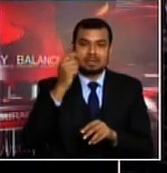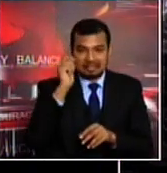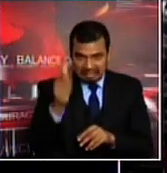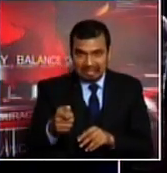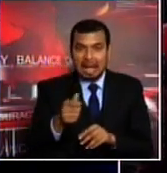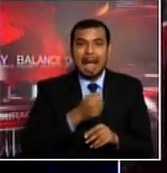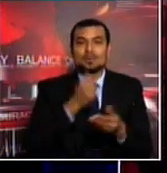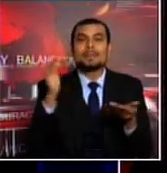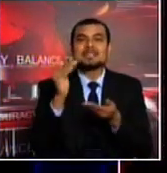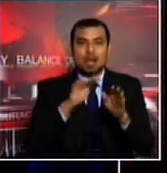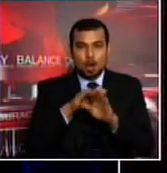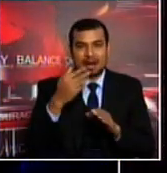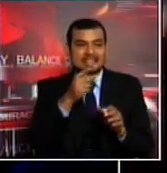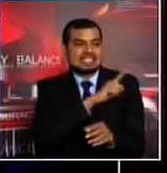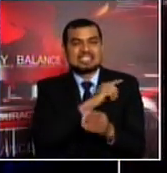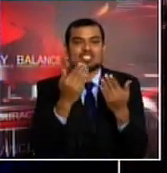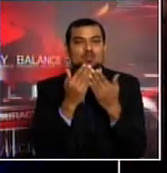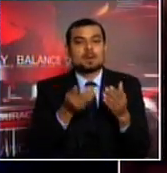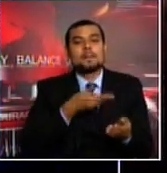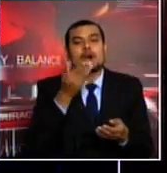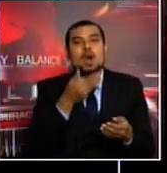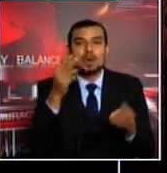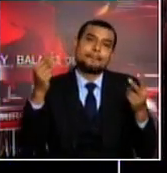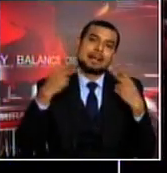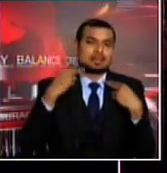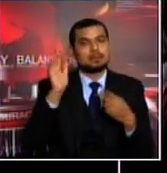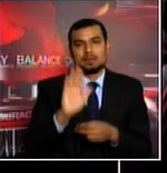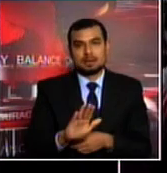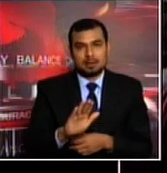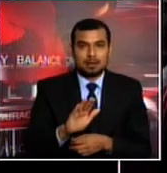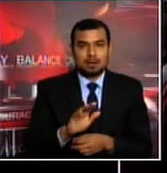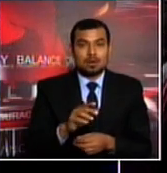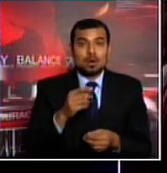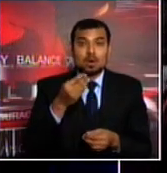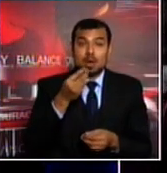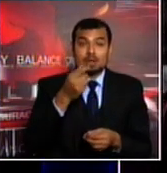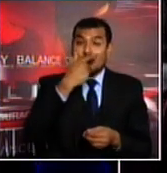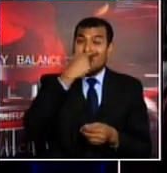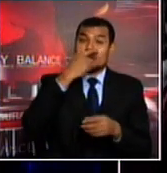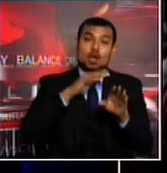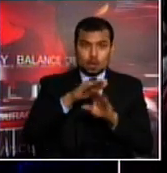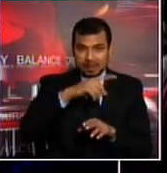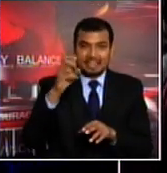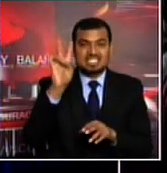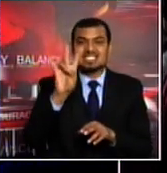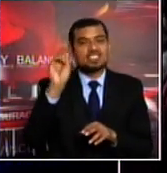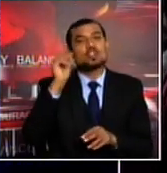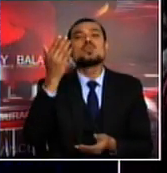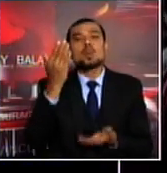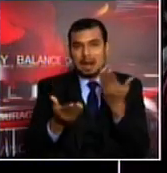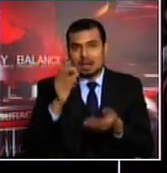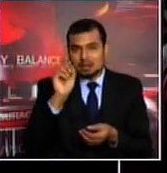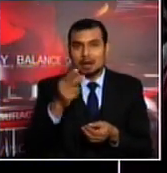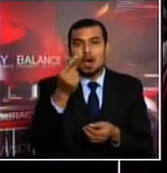आफ्ना बालबालिकालाई निजी विद्यालयमा पढाउन बाध्य छन्। हुने खानेका लागि शिक्षा सहज भए पनि आर्थिक